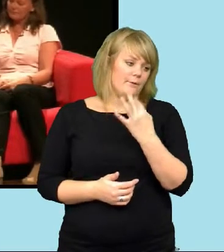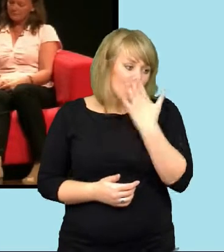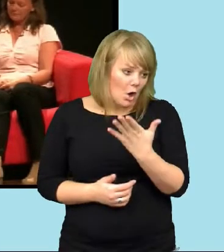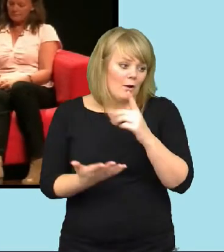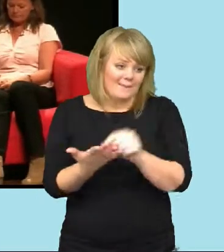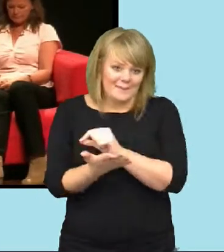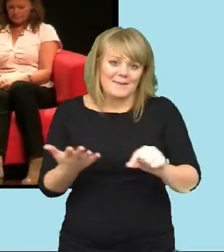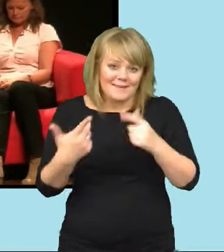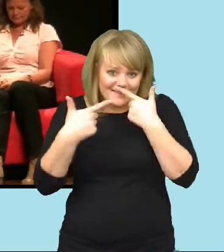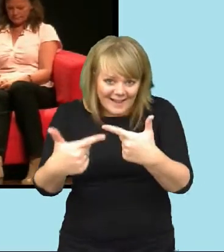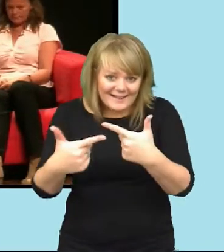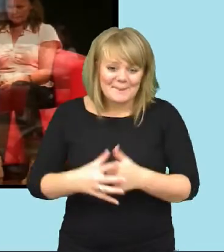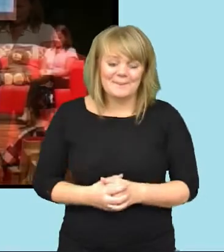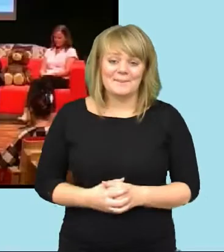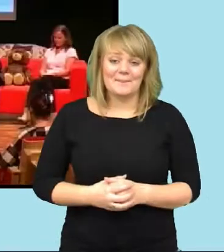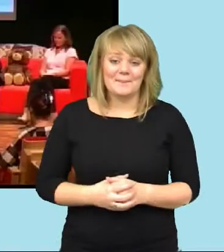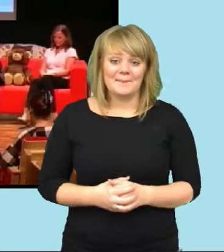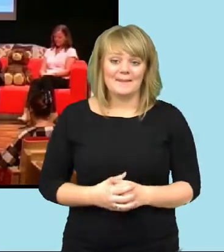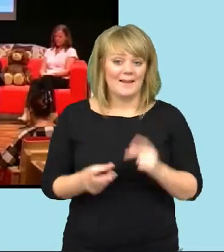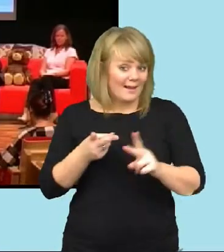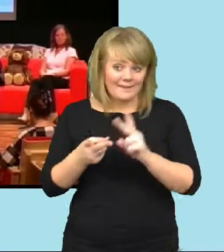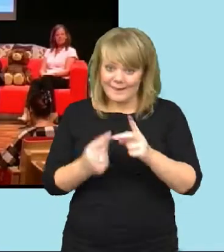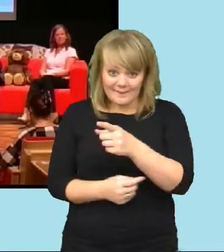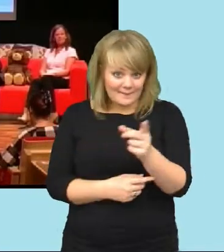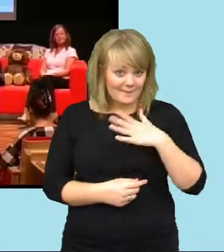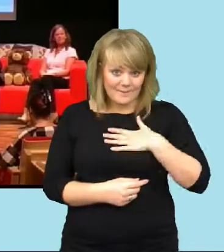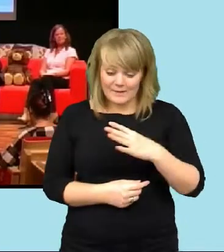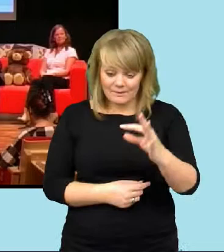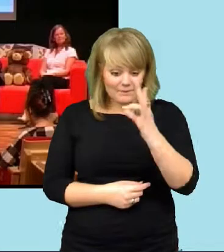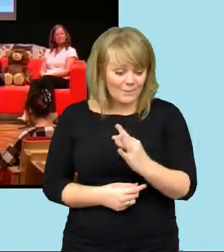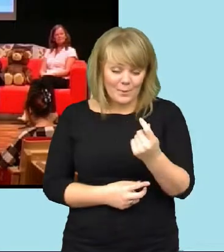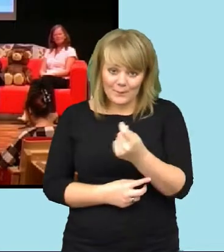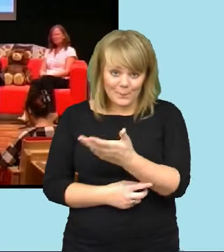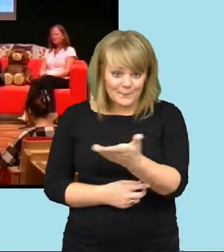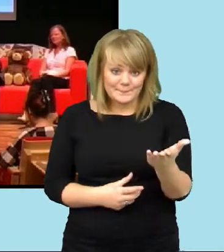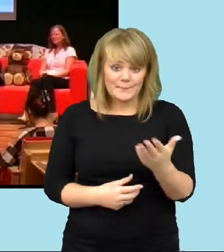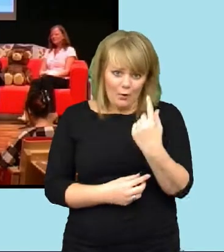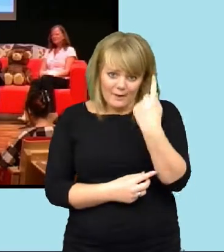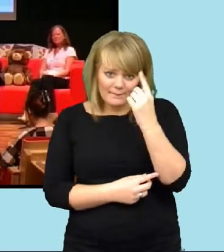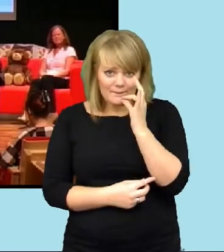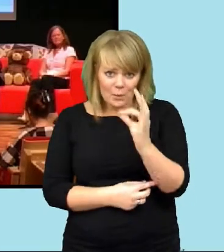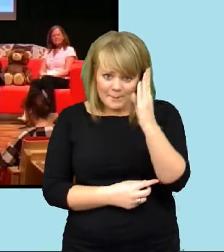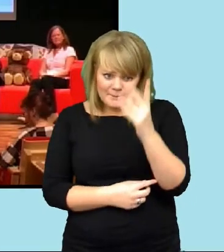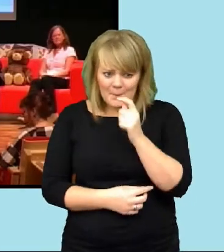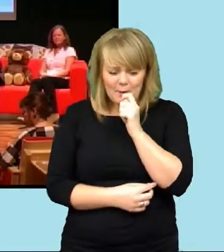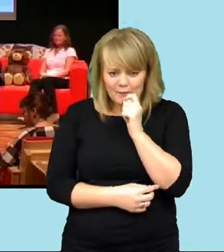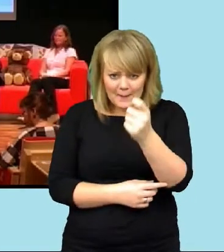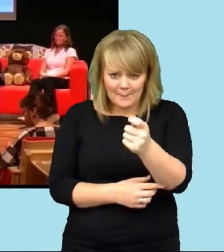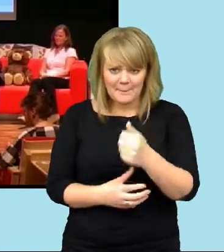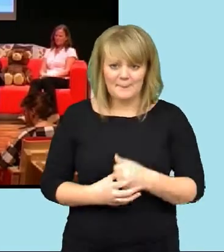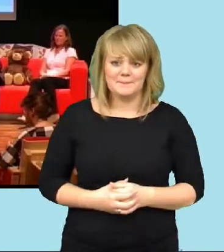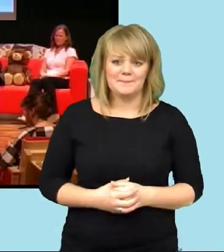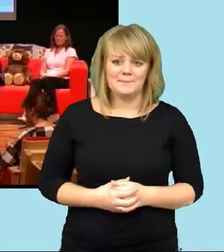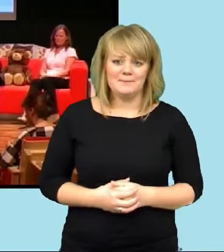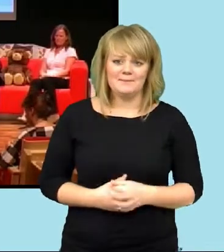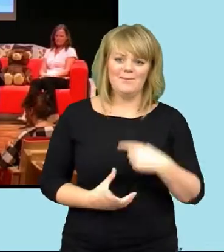Mm. Någon fler som har frågor här ute i auditoriet? Ja, där, Karin. Ja. Jag